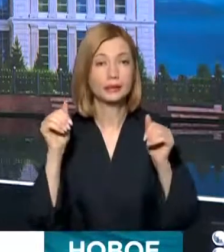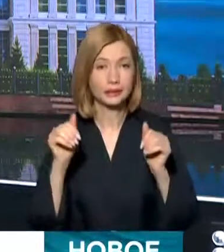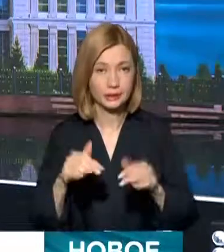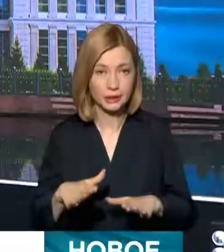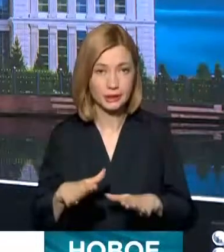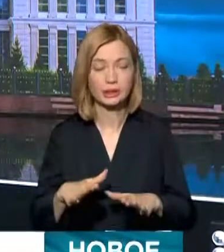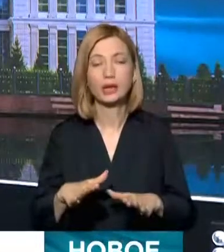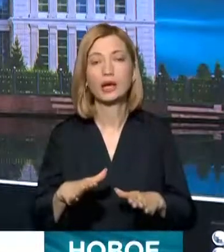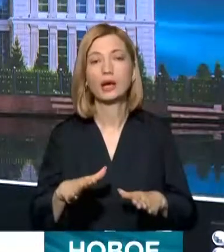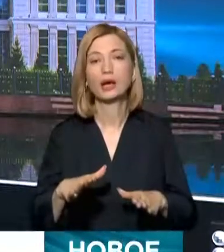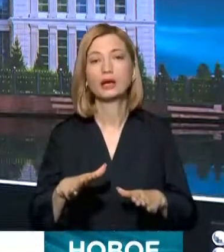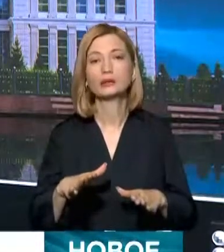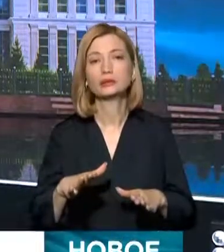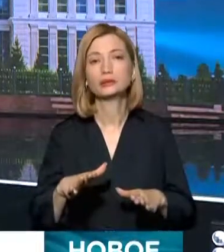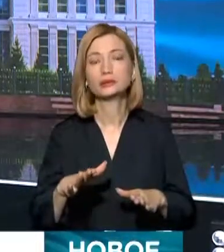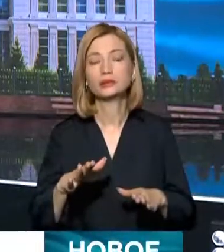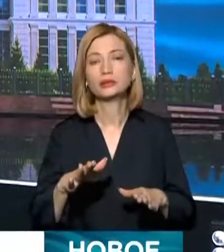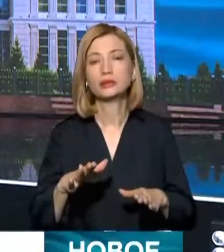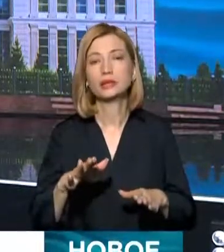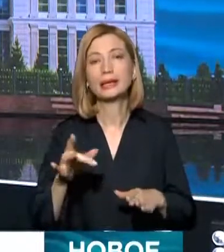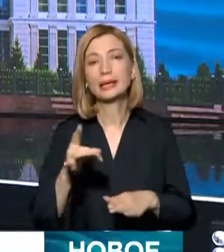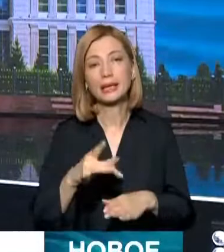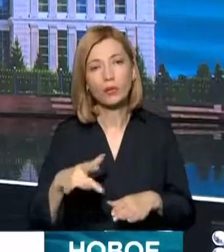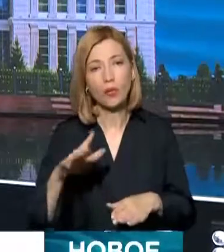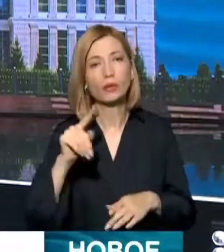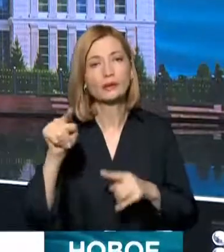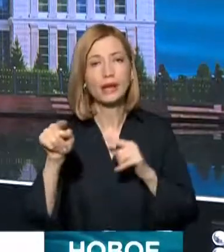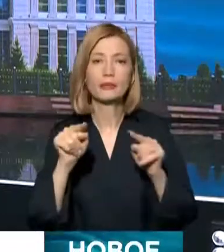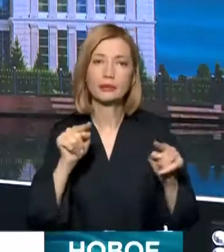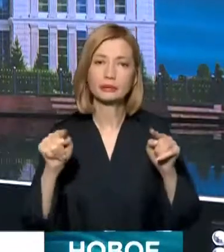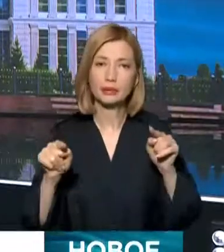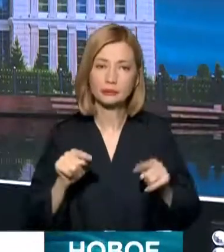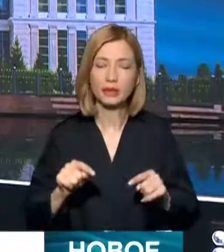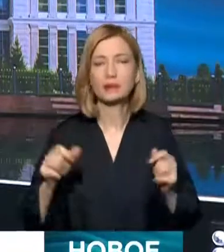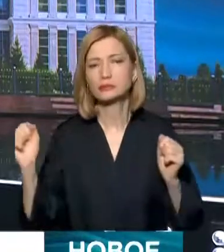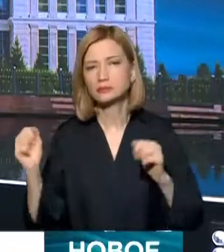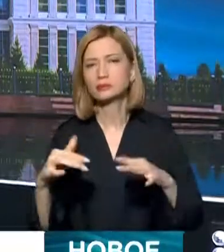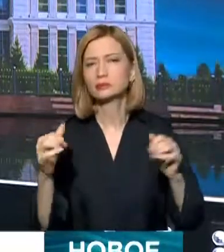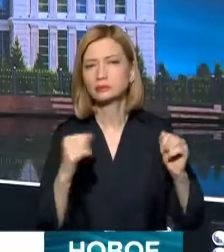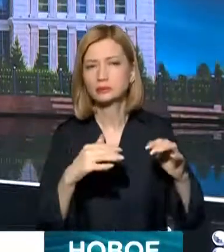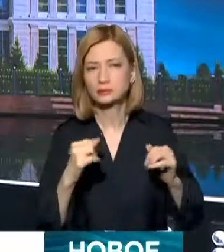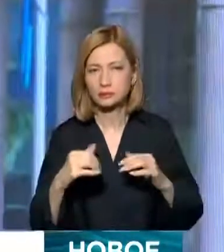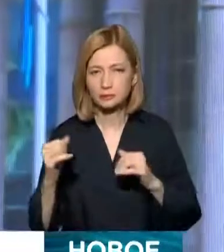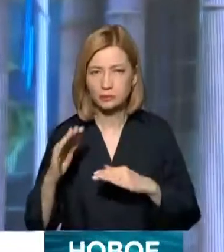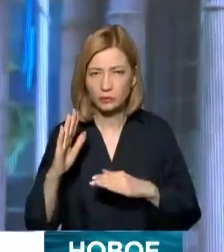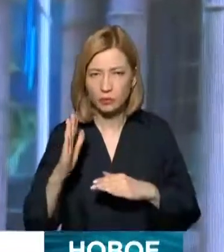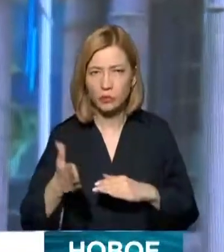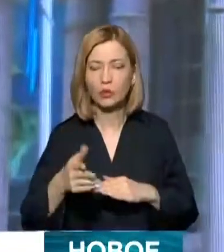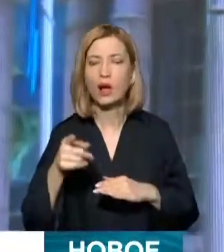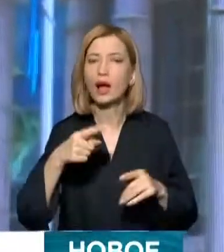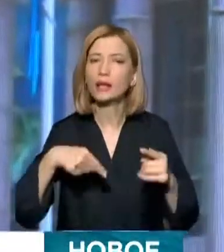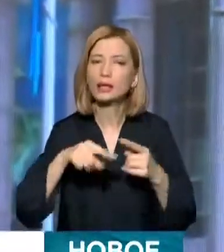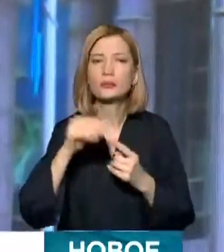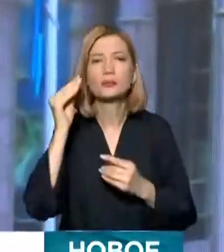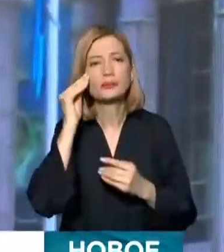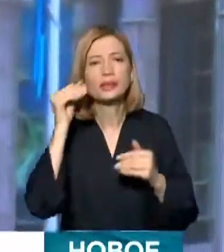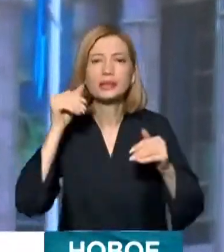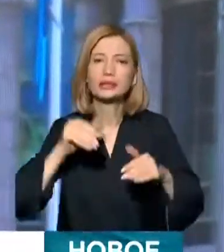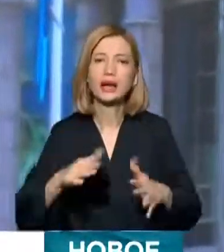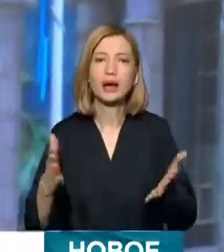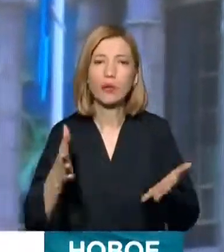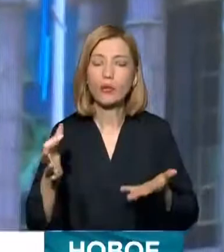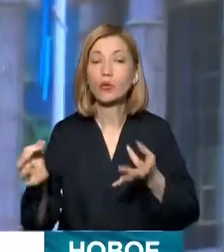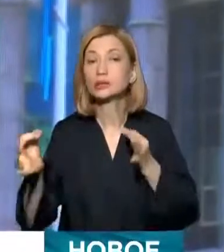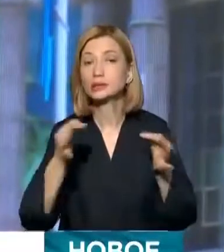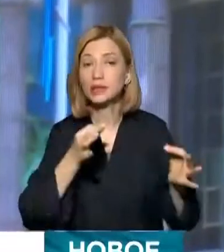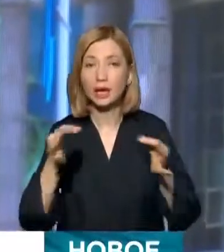партии, предварительно пройдут съезды в регионах, да, конференции наших филиалов, угу. Они сначала скажут свое решение, угу. Направят